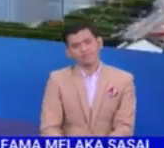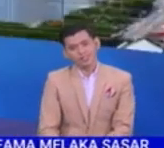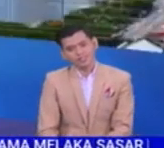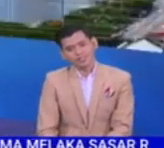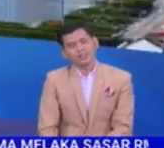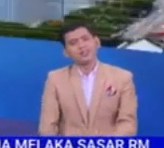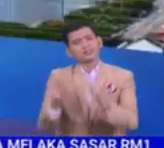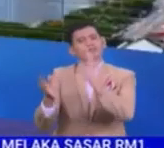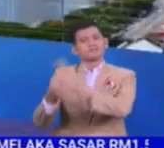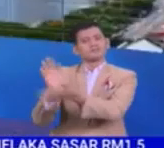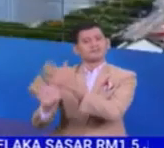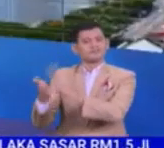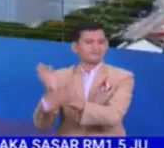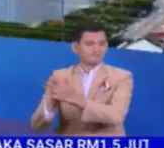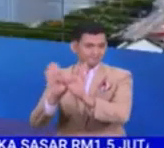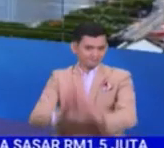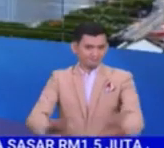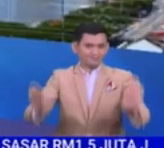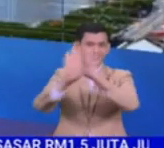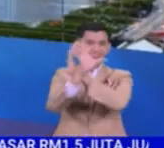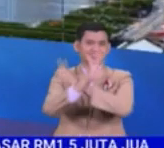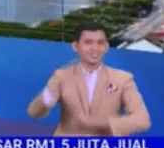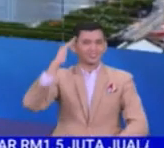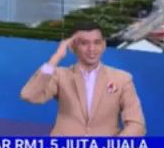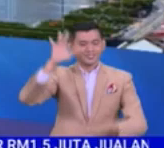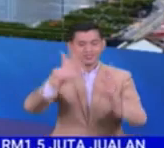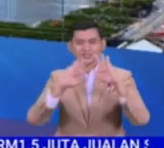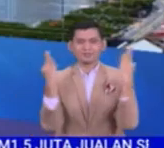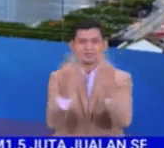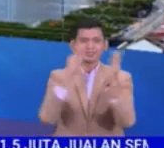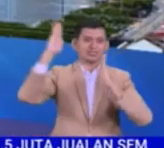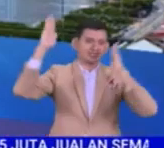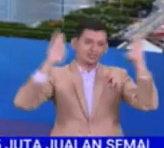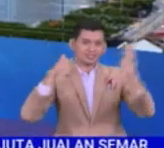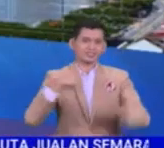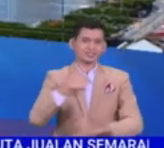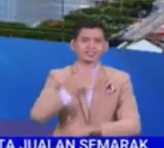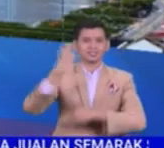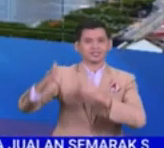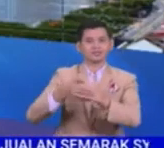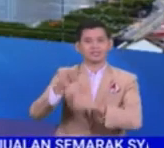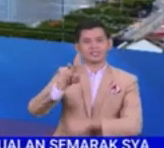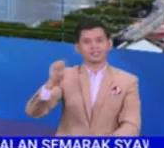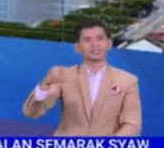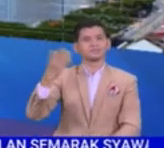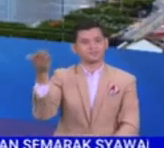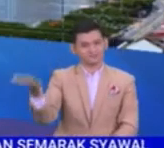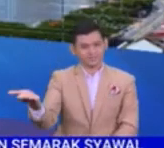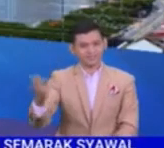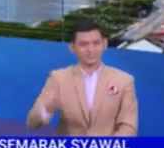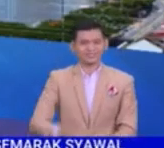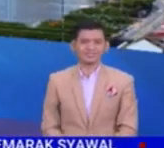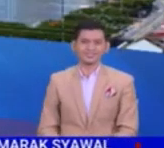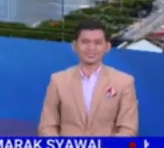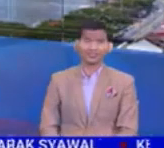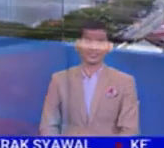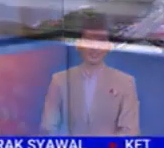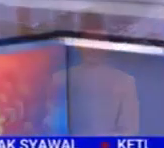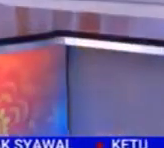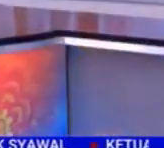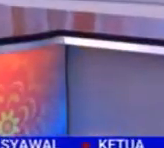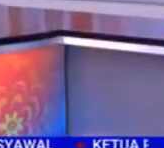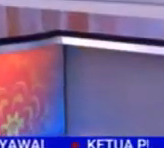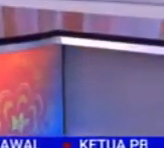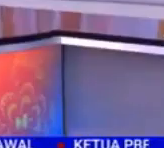Baik saudara, sekian berita dari Sarawak. Salam keluarga Malaysia. Kita kembali bersama Zahi di Angkasa Puri. Silakan Zahi. Terima kasih,